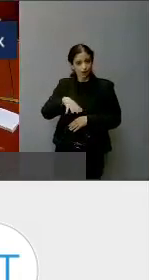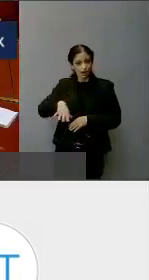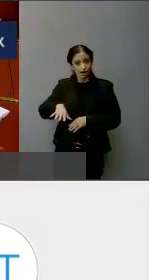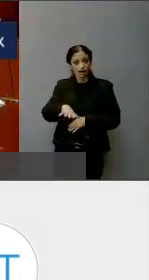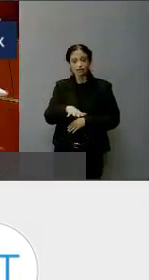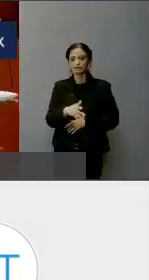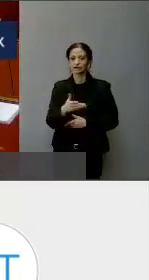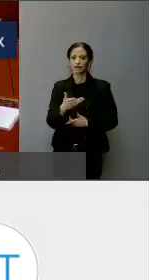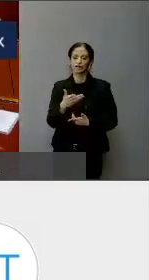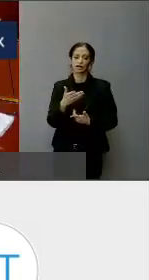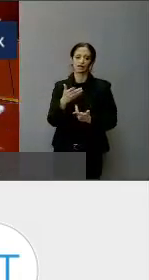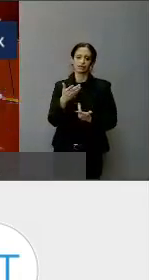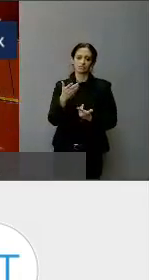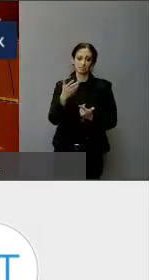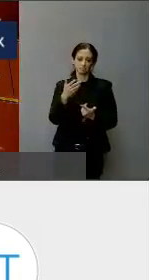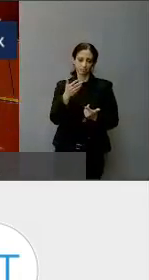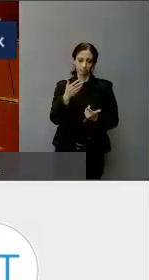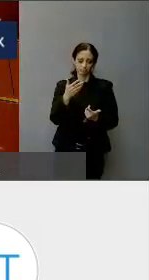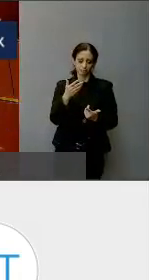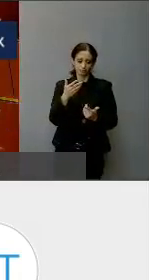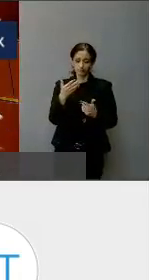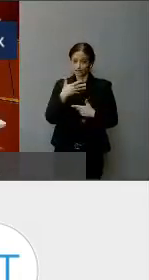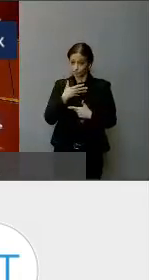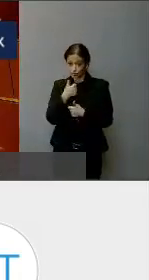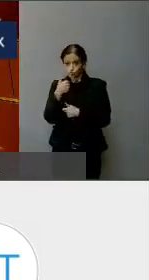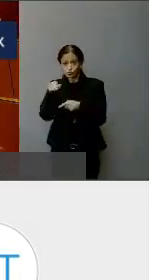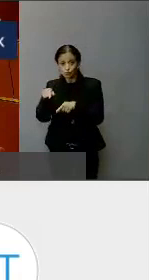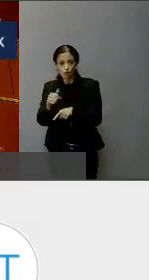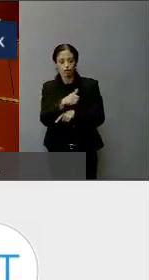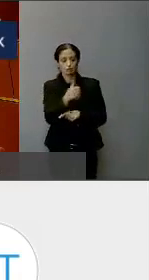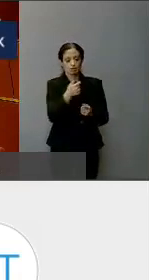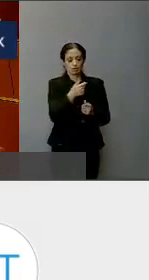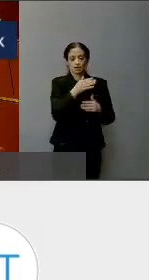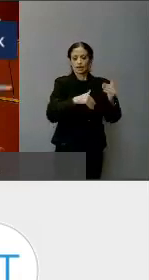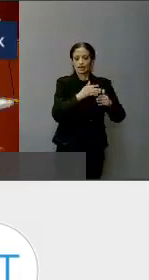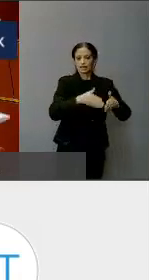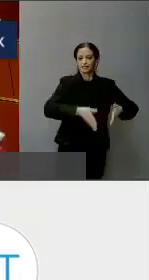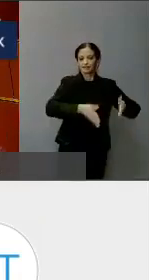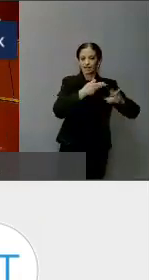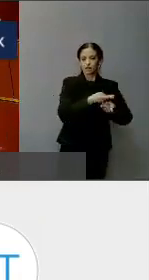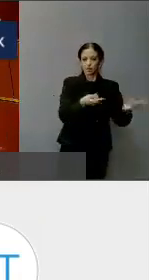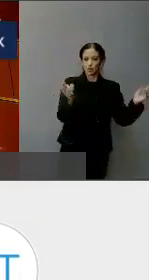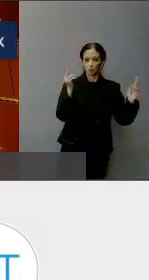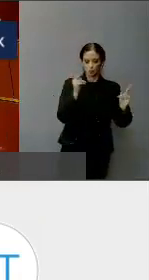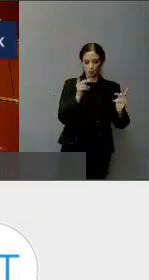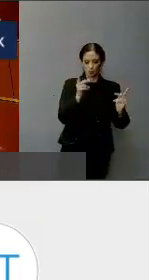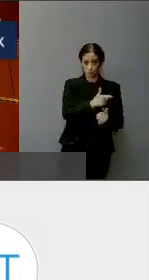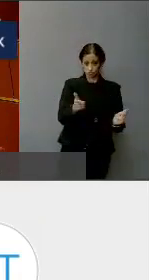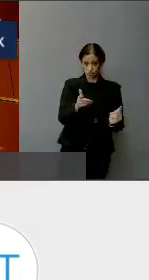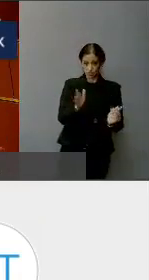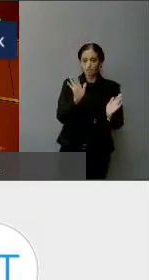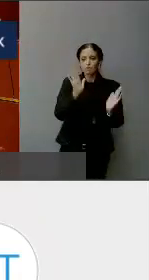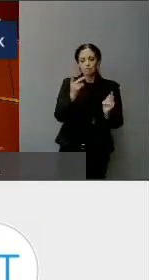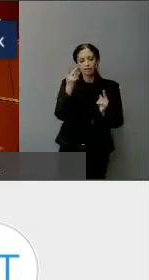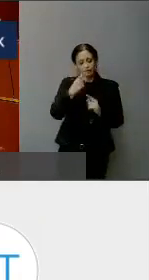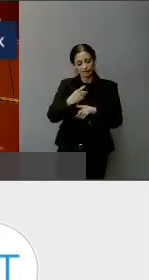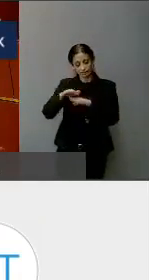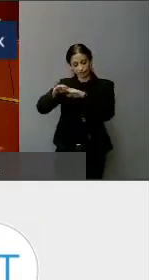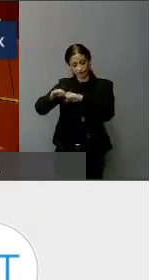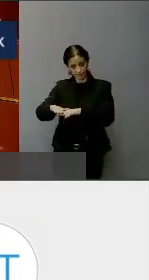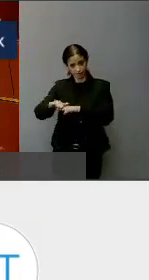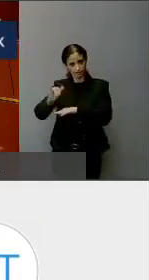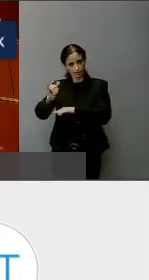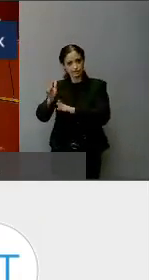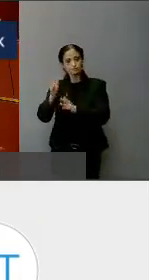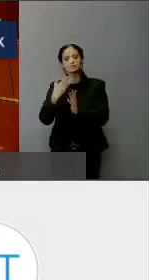perché il pubblico decide e decidere cosa fare ma visto che c'è e difendiamo la partita privata ci mancherebbe altro ci vole fanno delle regole